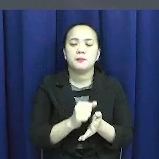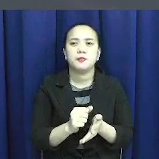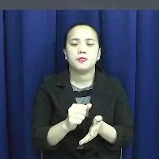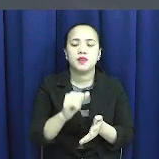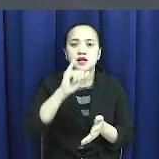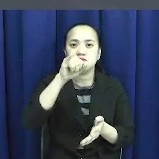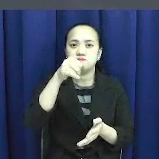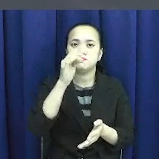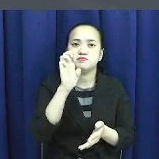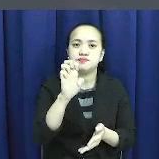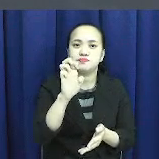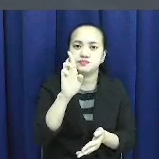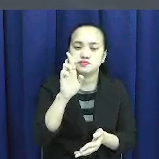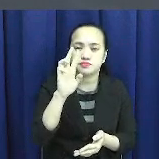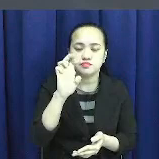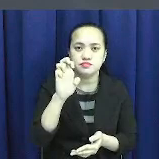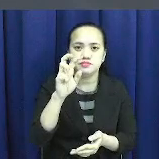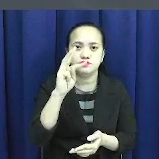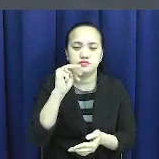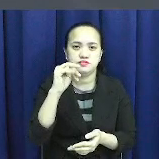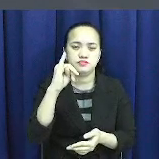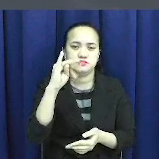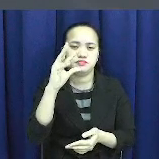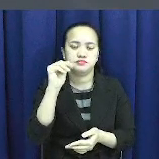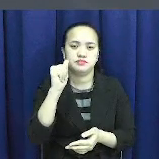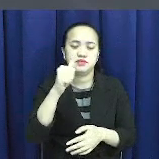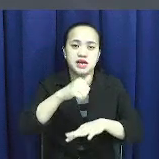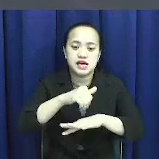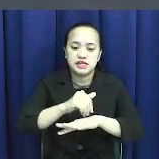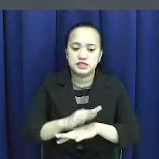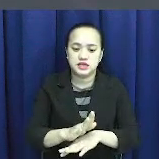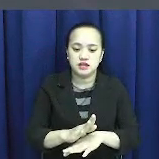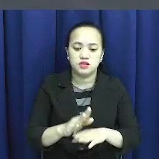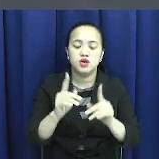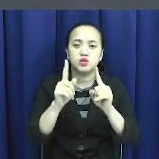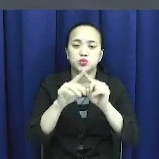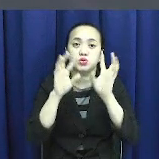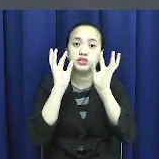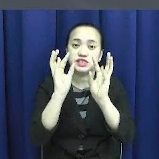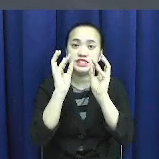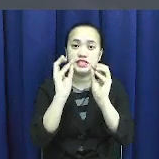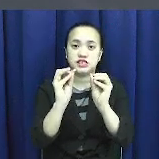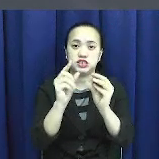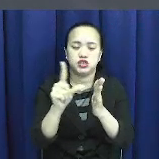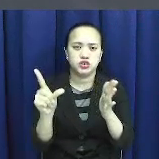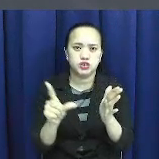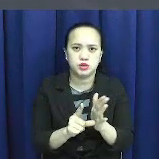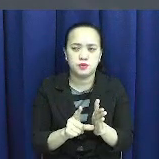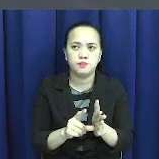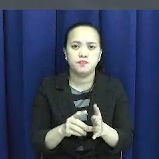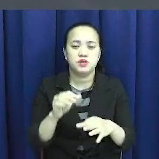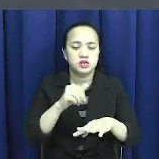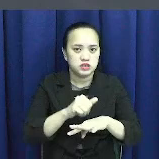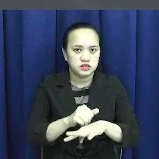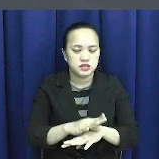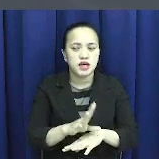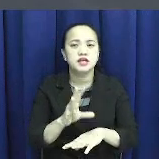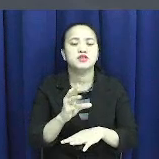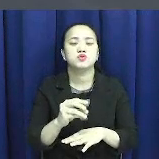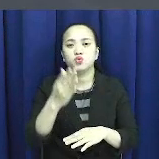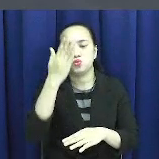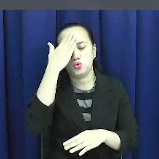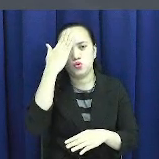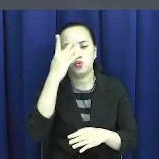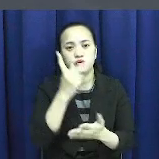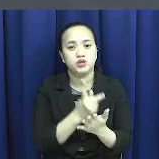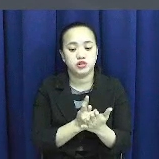Sapagkat yung mga priest ay wala na. Hindi na sila nagpuproklama ng katotohanan. Okay? So number one, na trabaho ng role